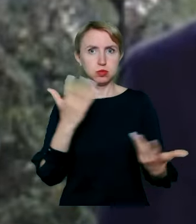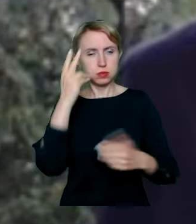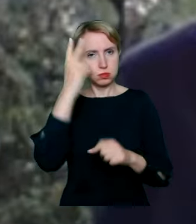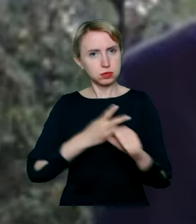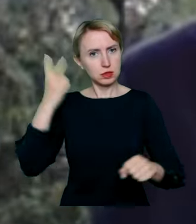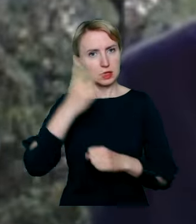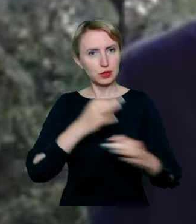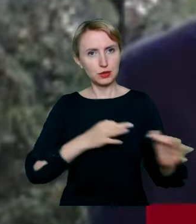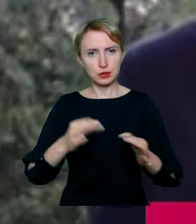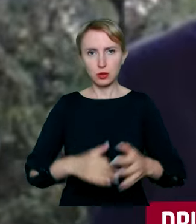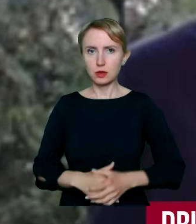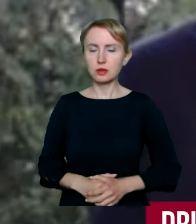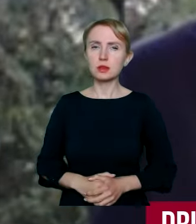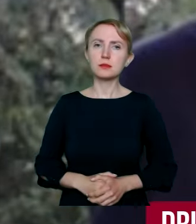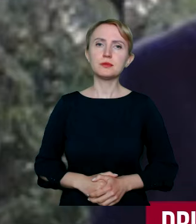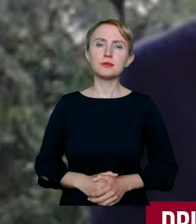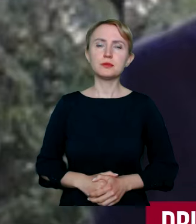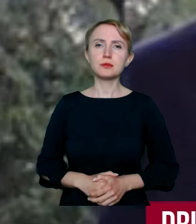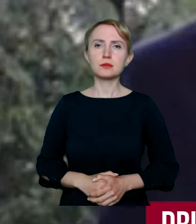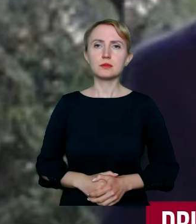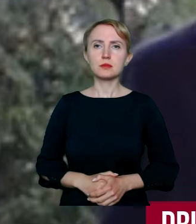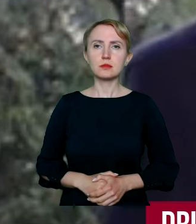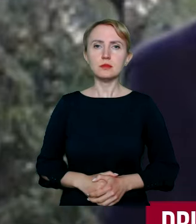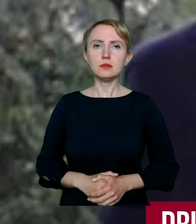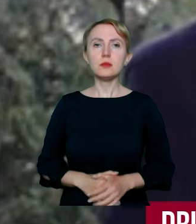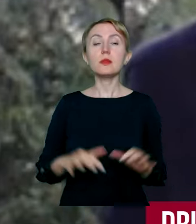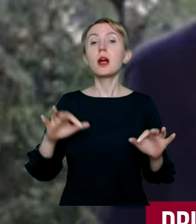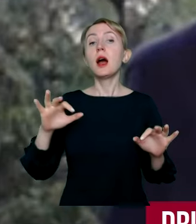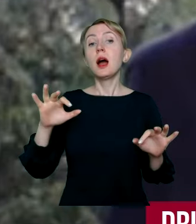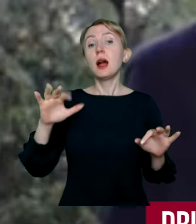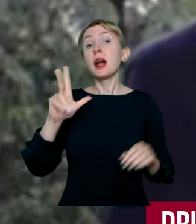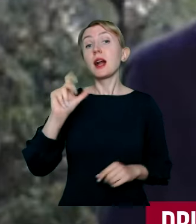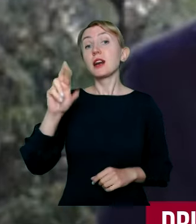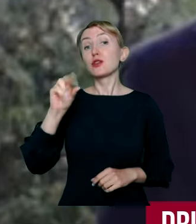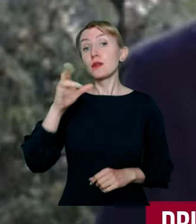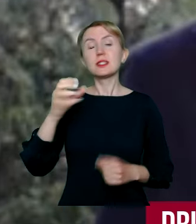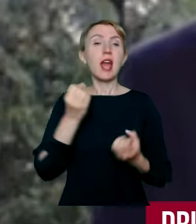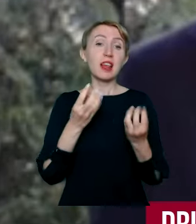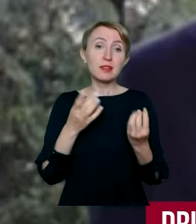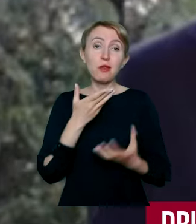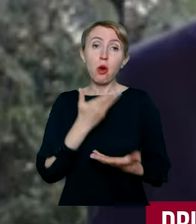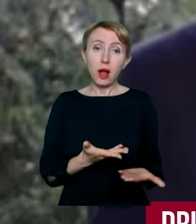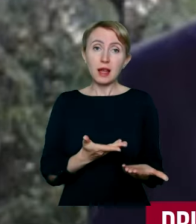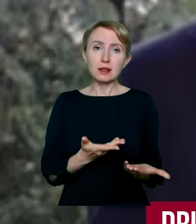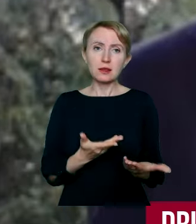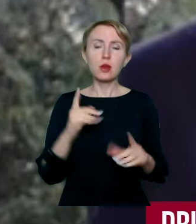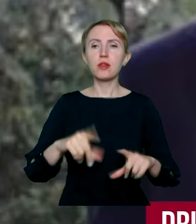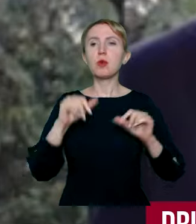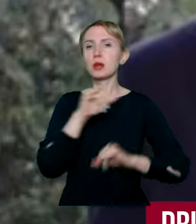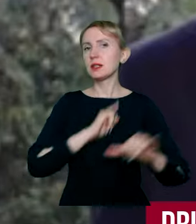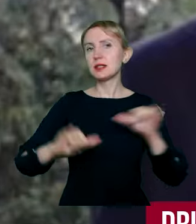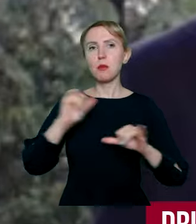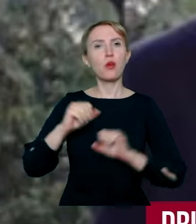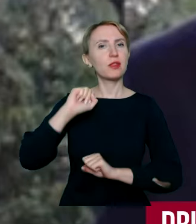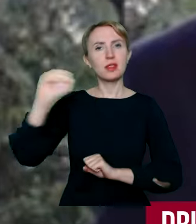historyczna fantazja albo ignorancja. Zresztą sam Karnowski jako adwokat wyborów samorządowych,